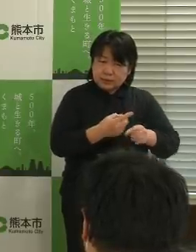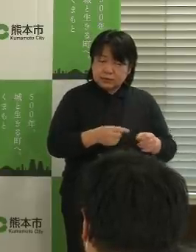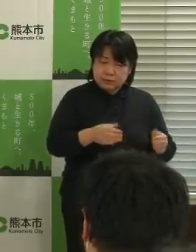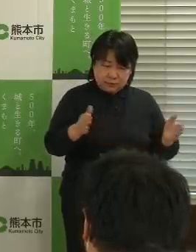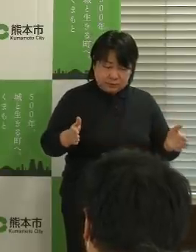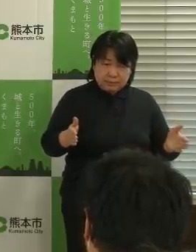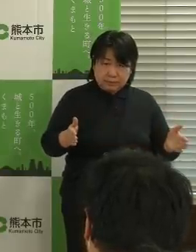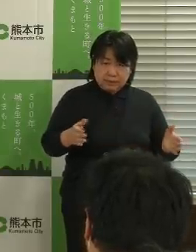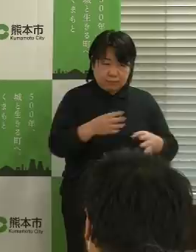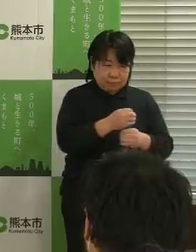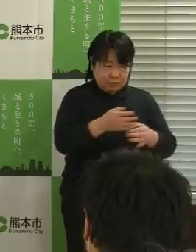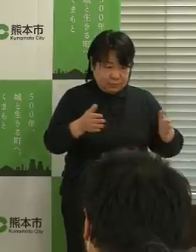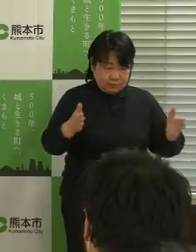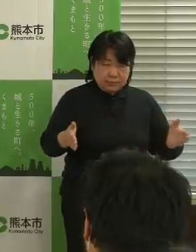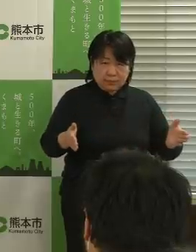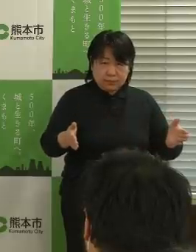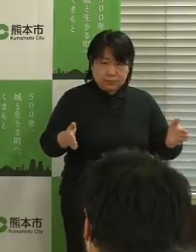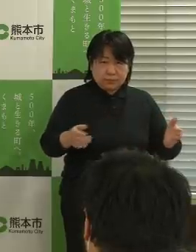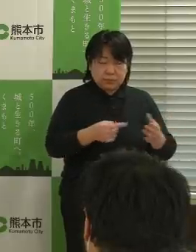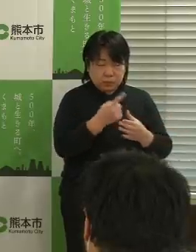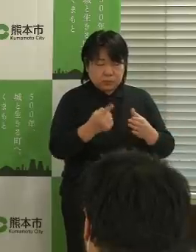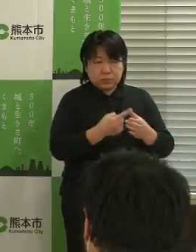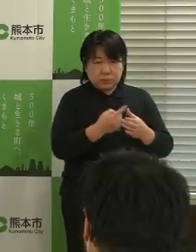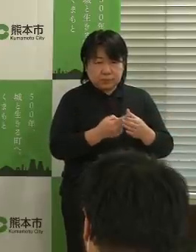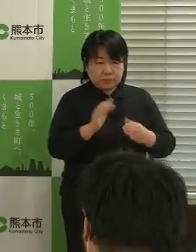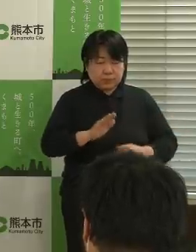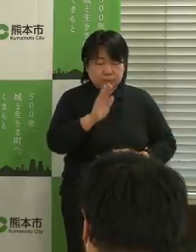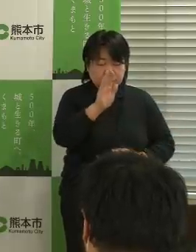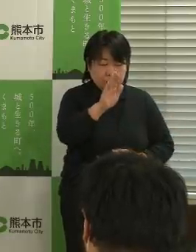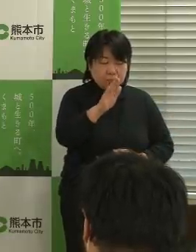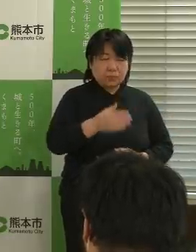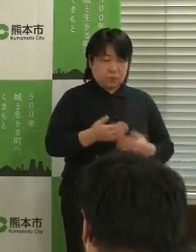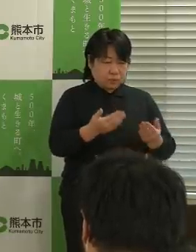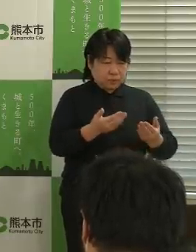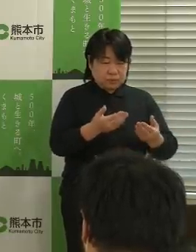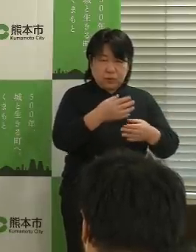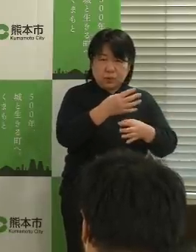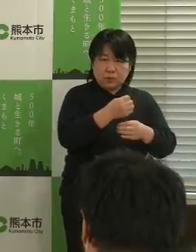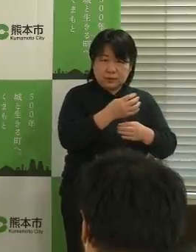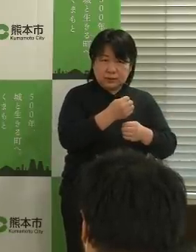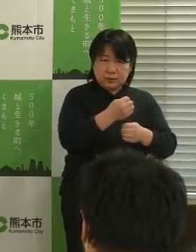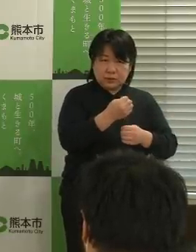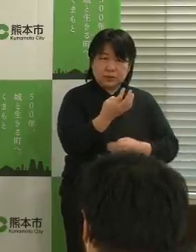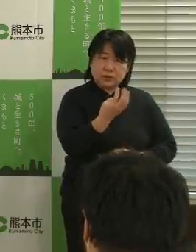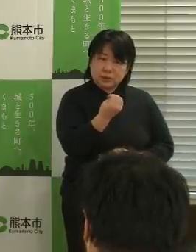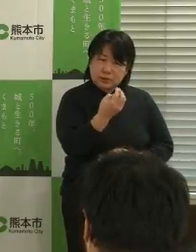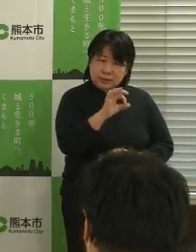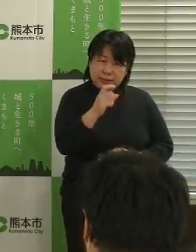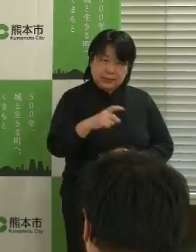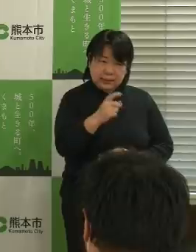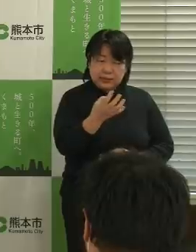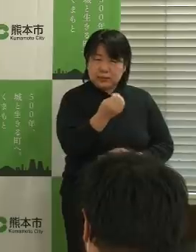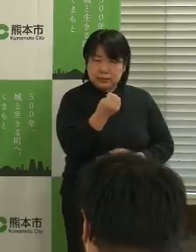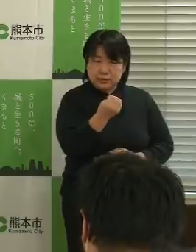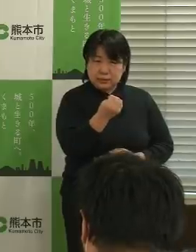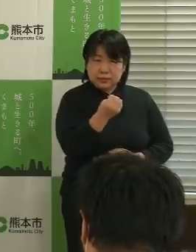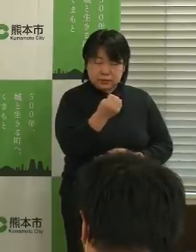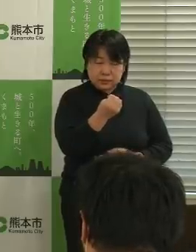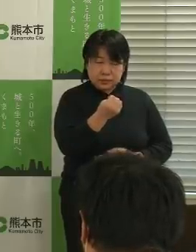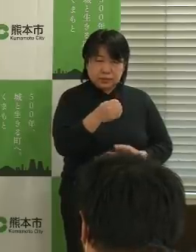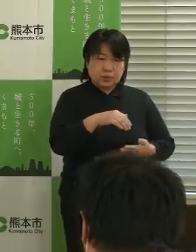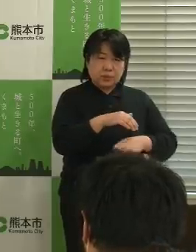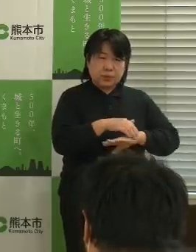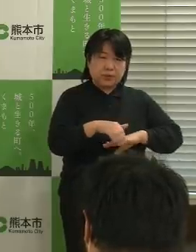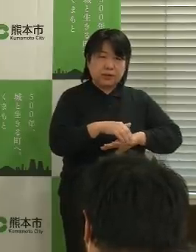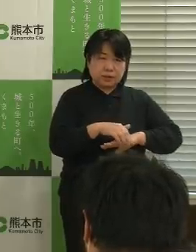後のですね、例えば授業日数をどういうふうに組み立てるか、そういったプランがですね、ある程度早めに